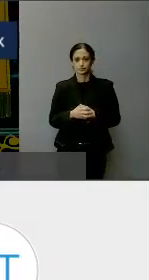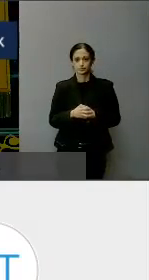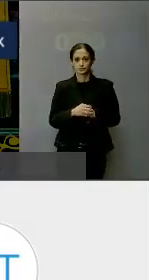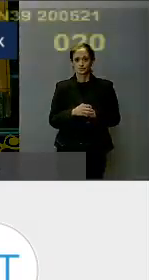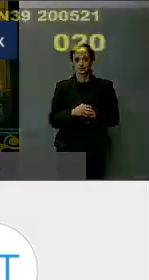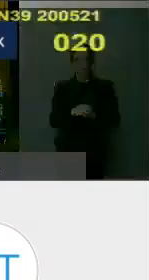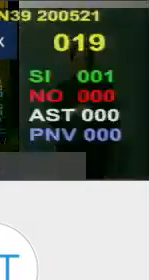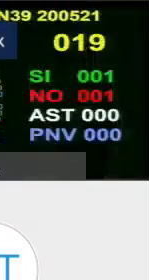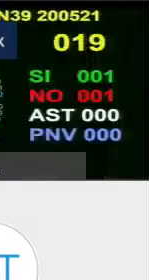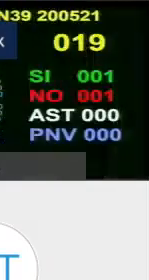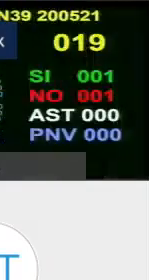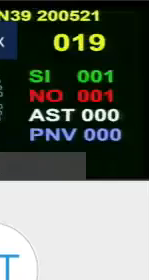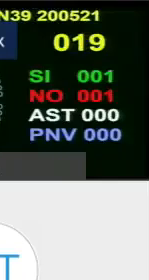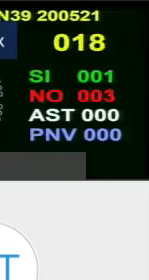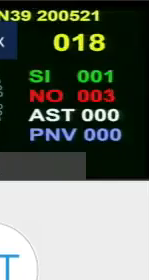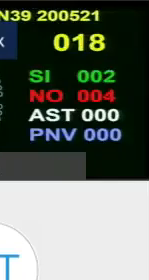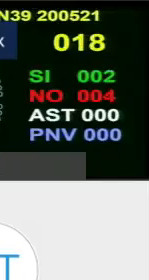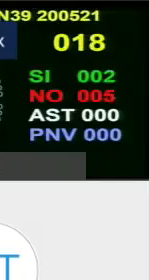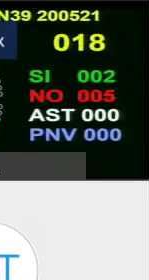si vota